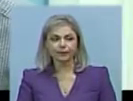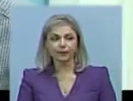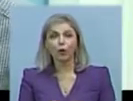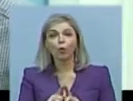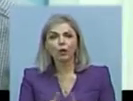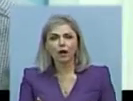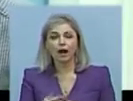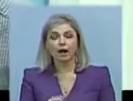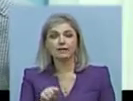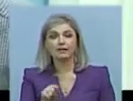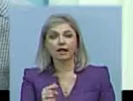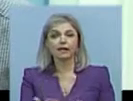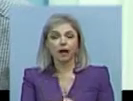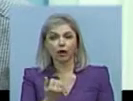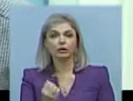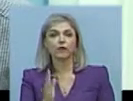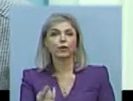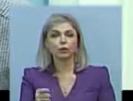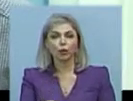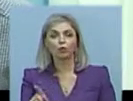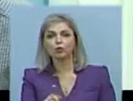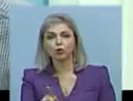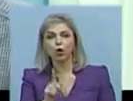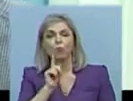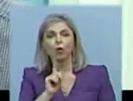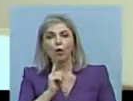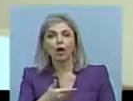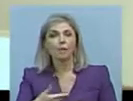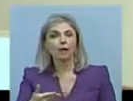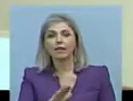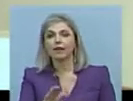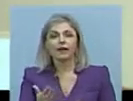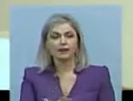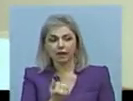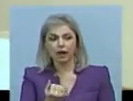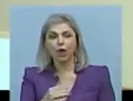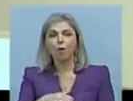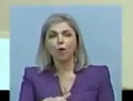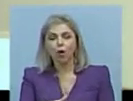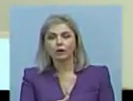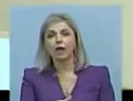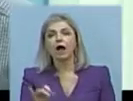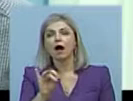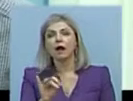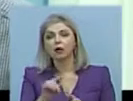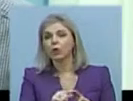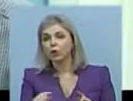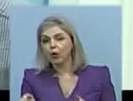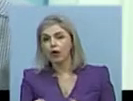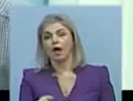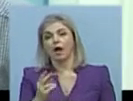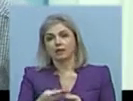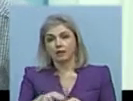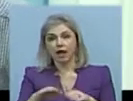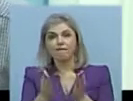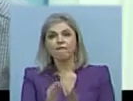Унікальність цієї знахідки в тому, що поки що ми не знайшли повних аналогій цієї вази, але ми її